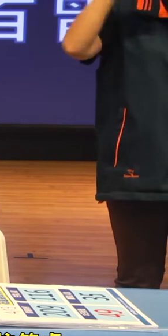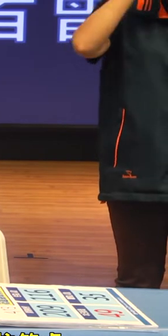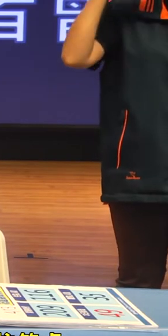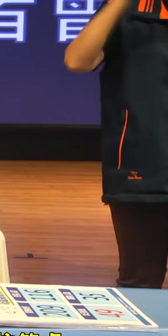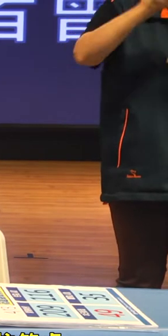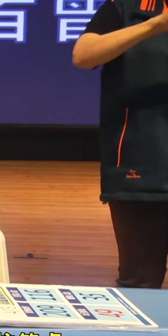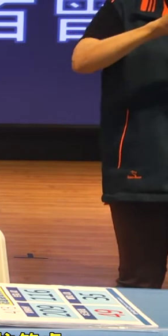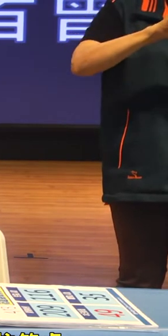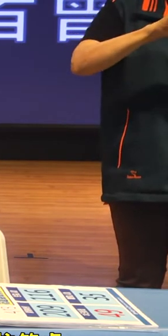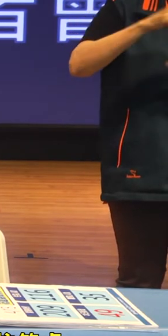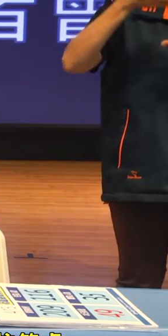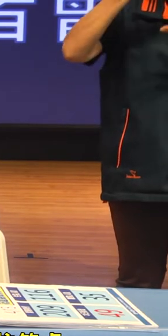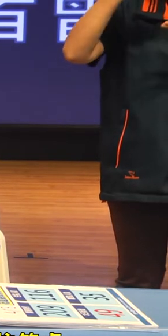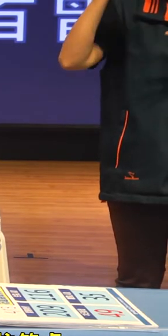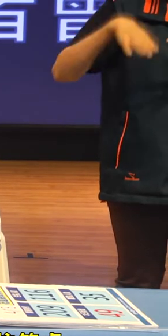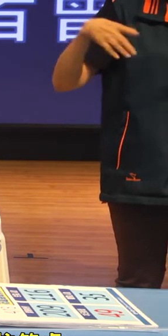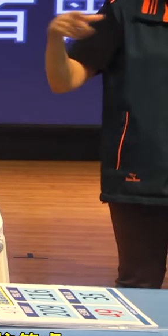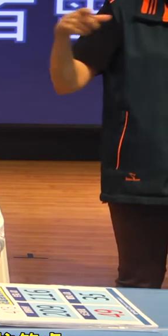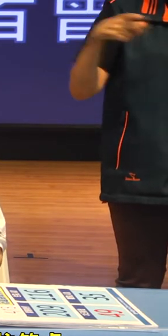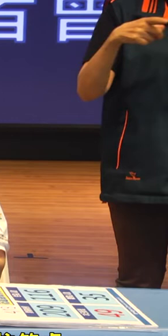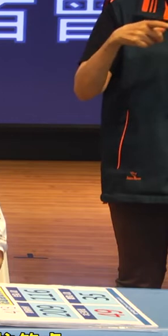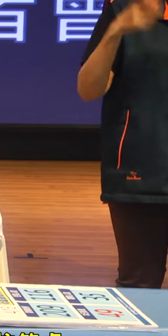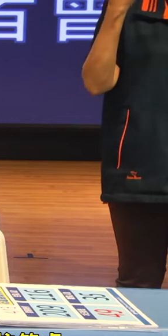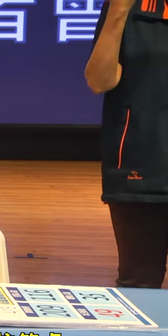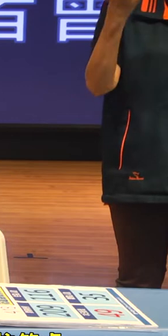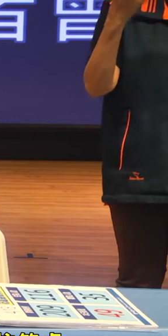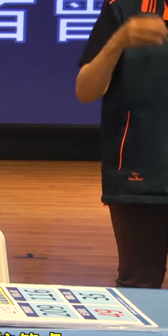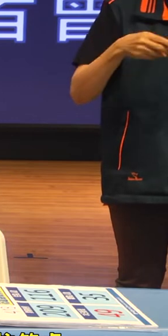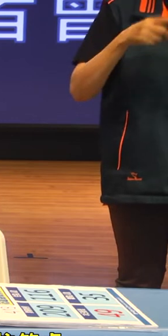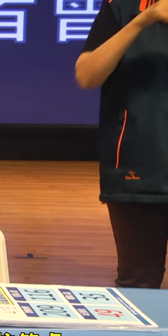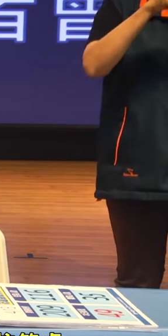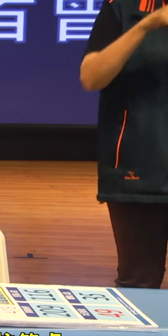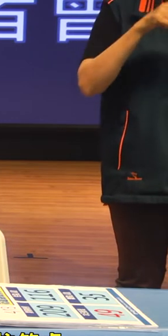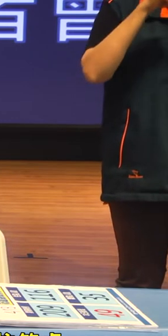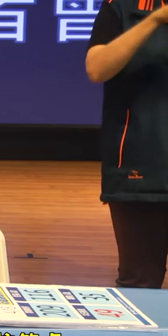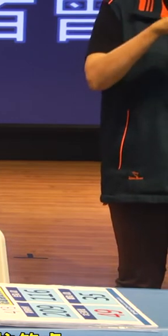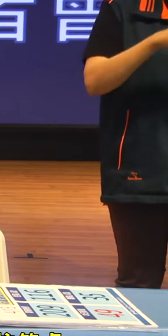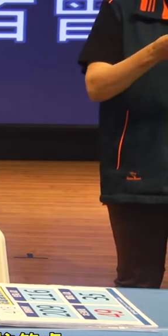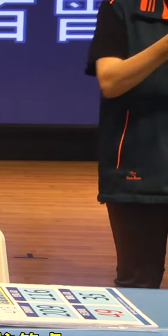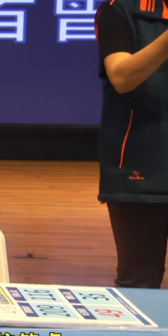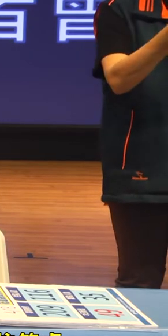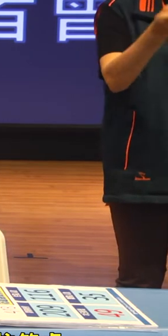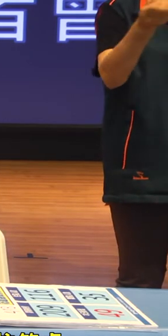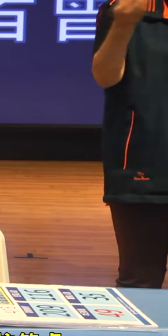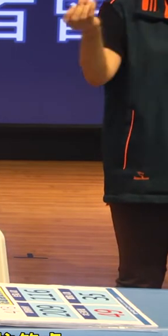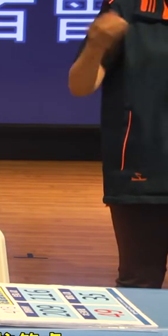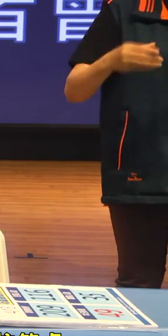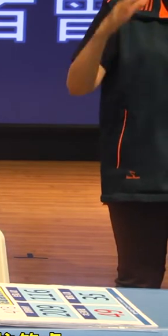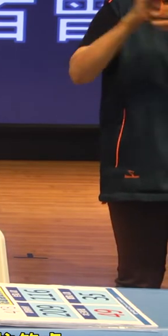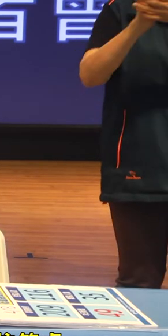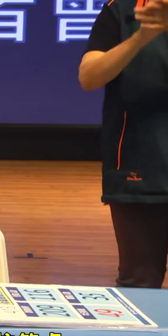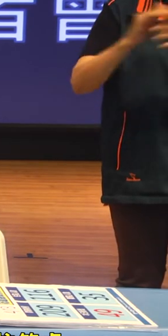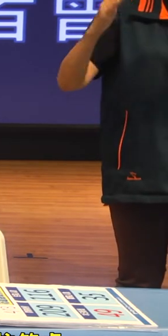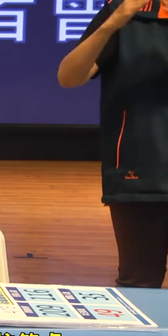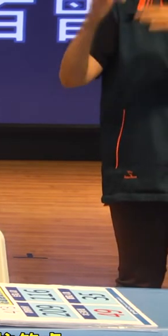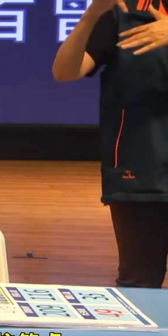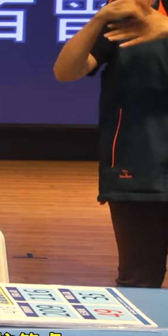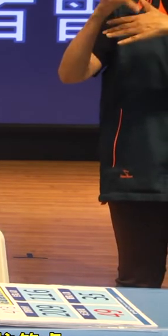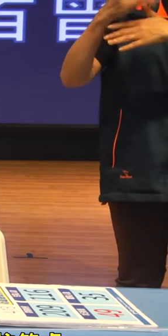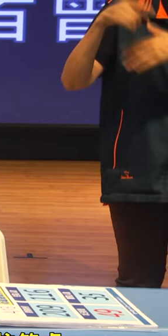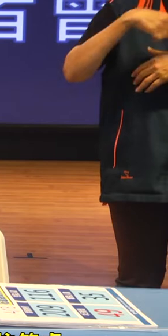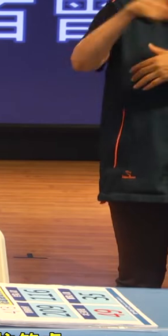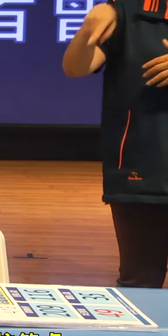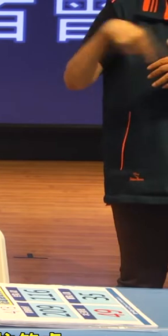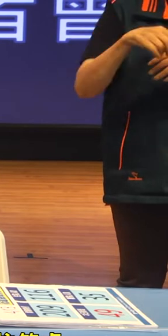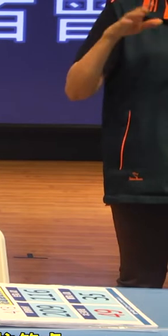分，现在比较缩小，因为大部分已经到2轮、3轮都延伸到朋友还有亲属了。那这个直接跟